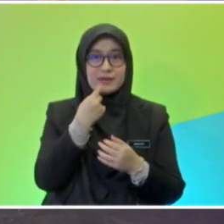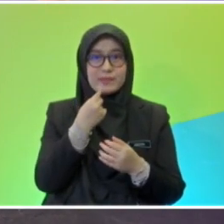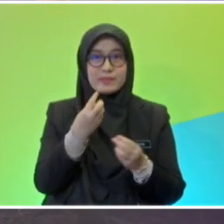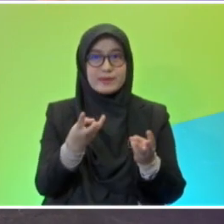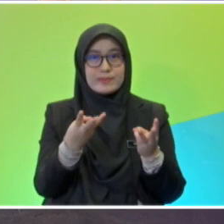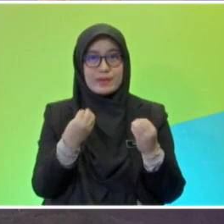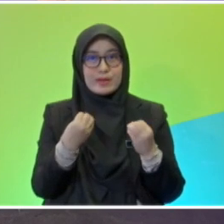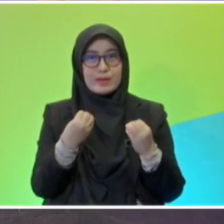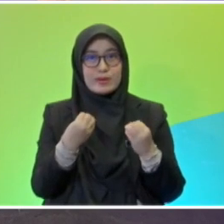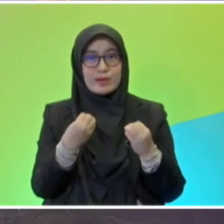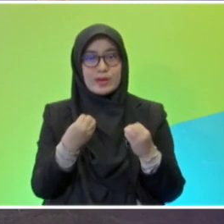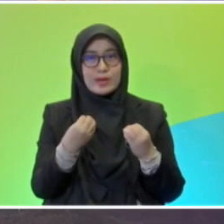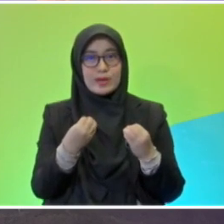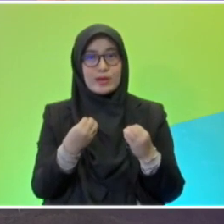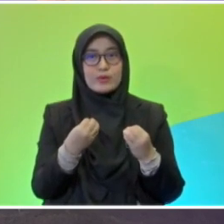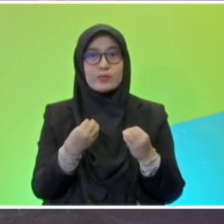tangan